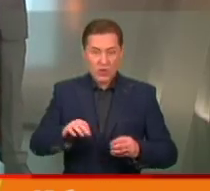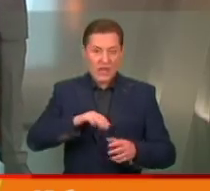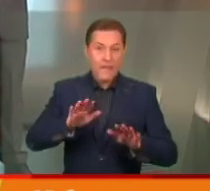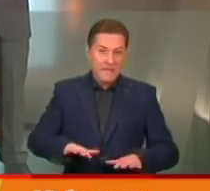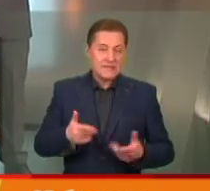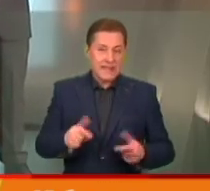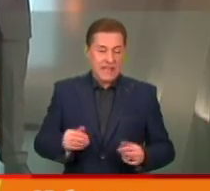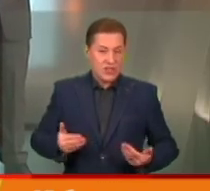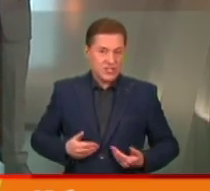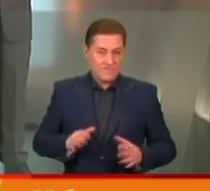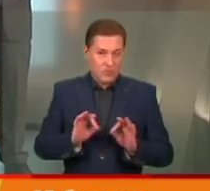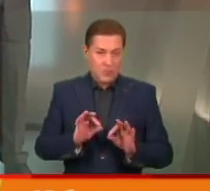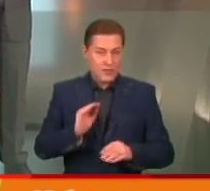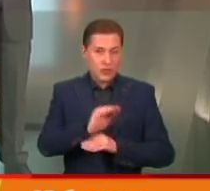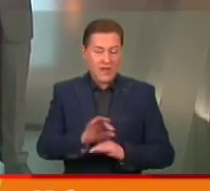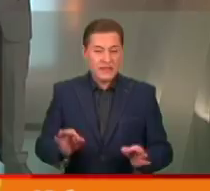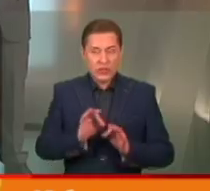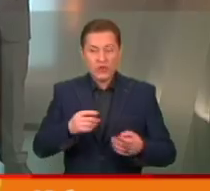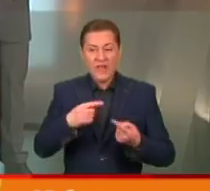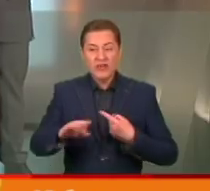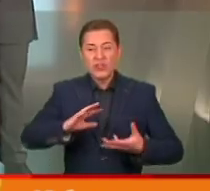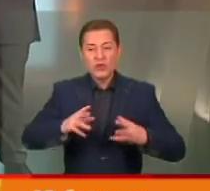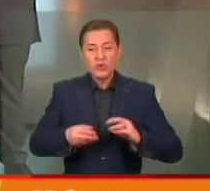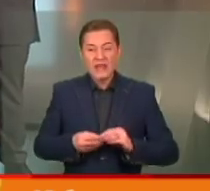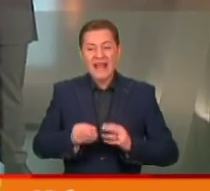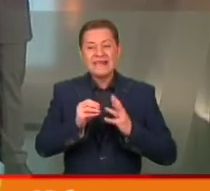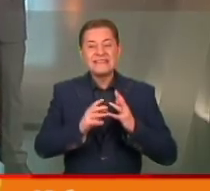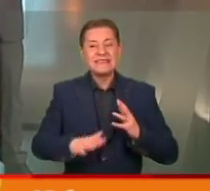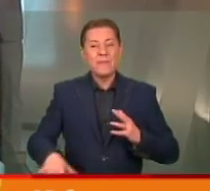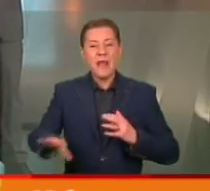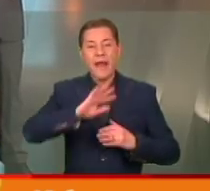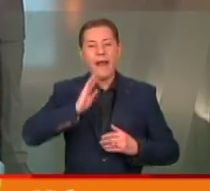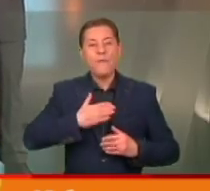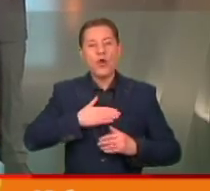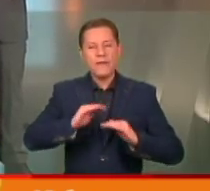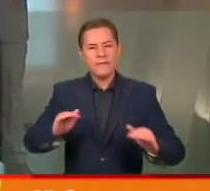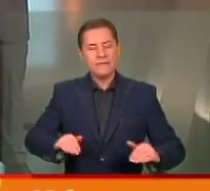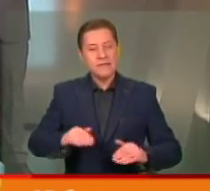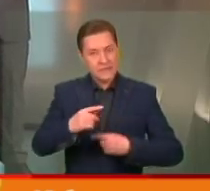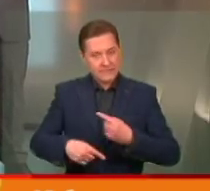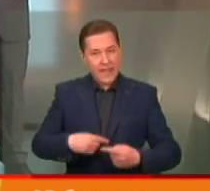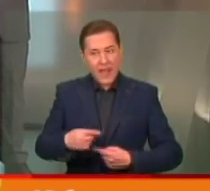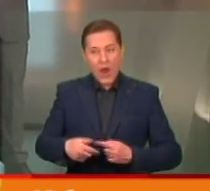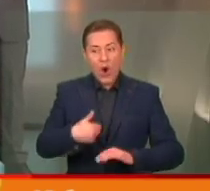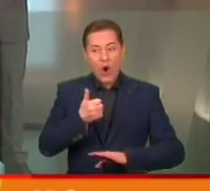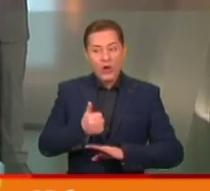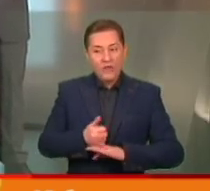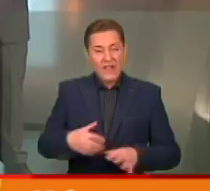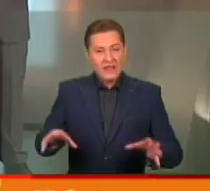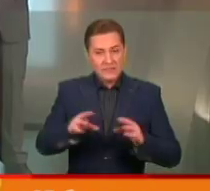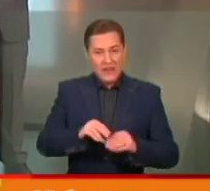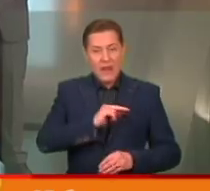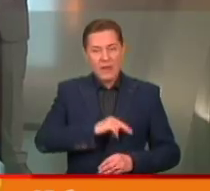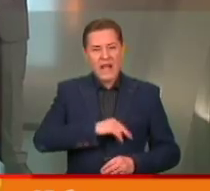і коментувати нічого. Тепер інший результат. 28% – земля моїх дітей. Тому головне – спільна праця